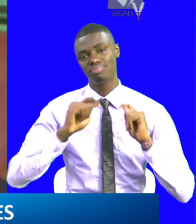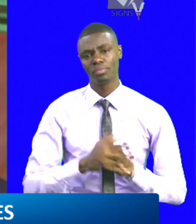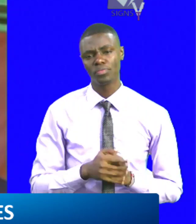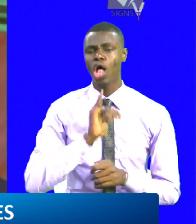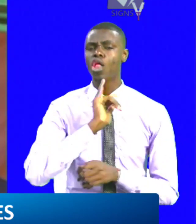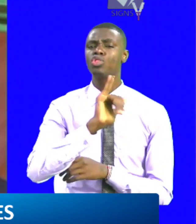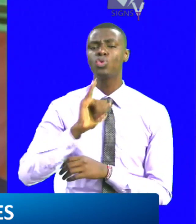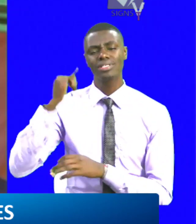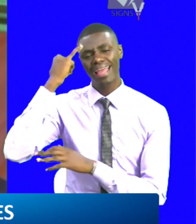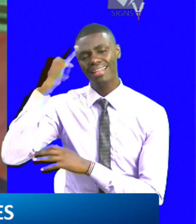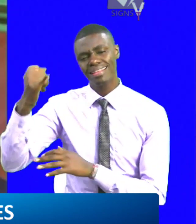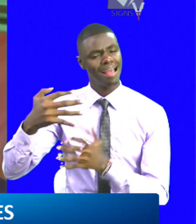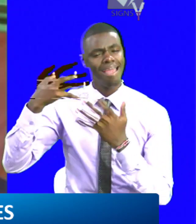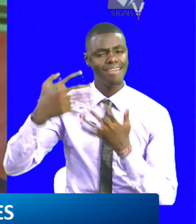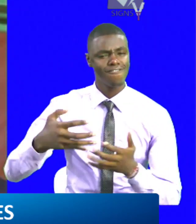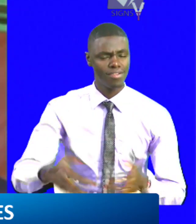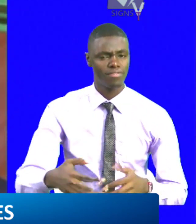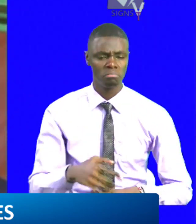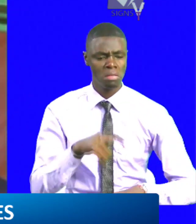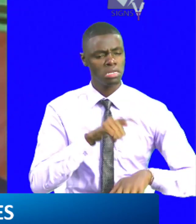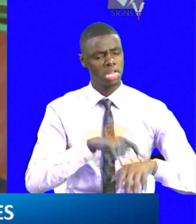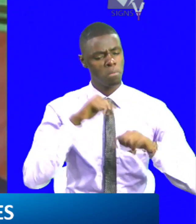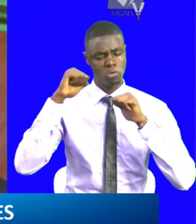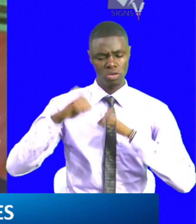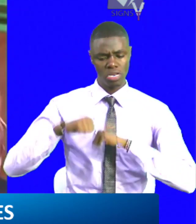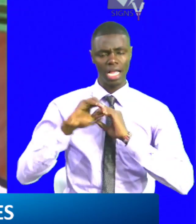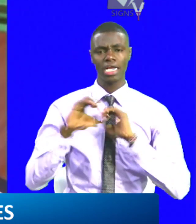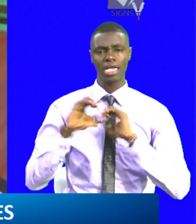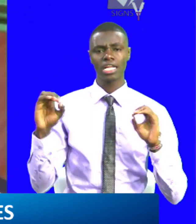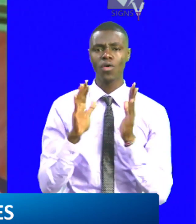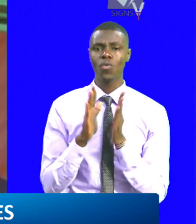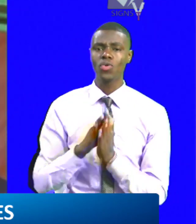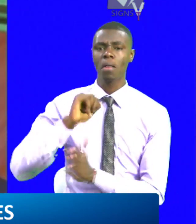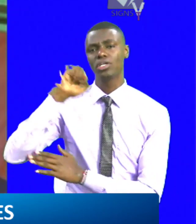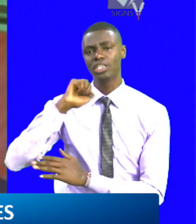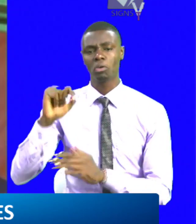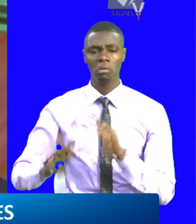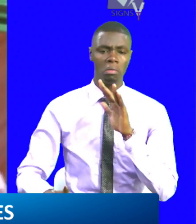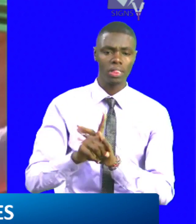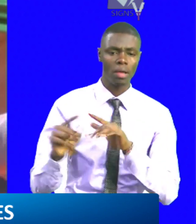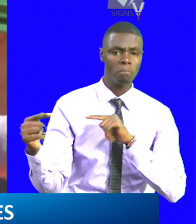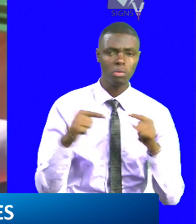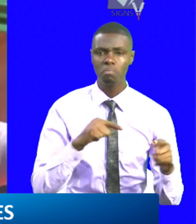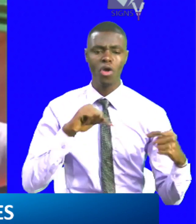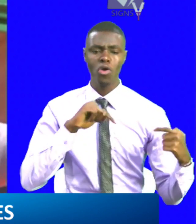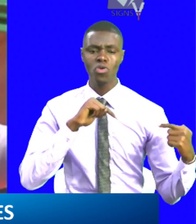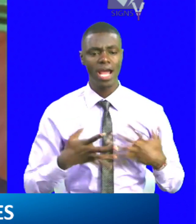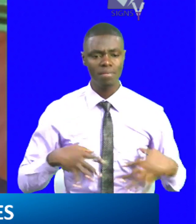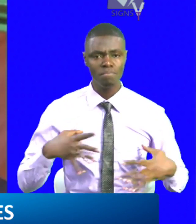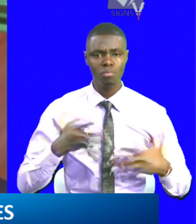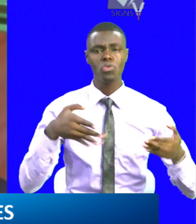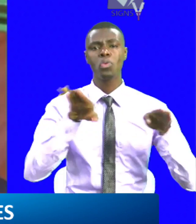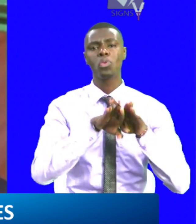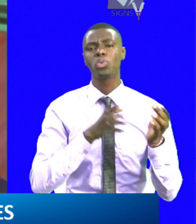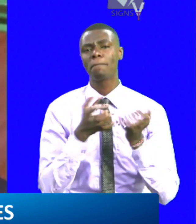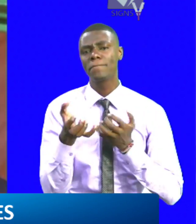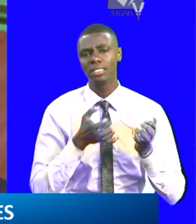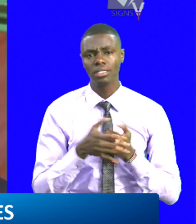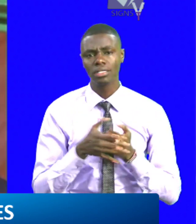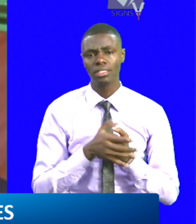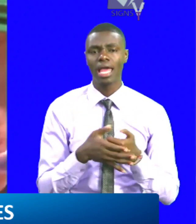wa polisi pia ambao waliumizwa na mawe na vifaa butu ambao walipigwa nao